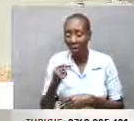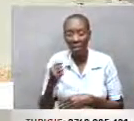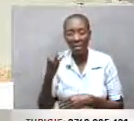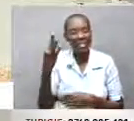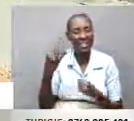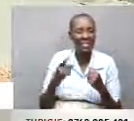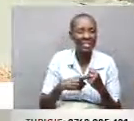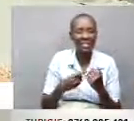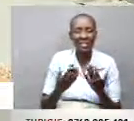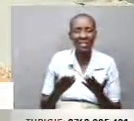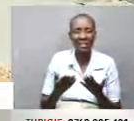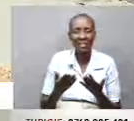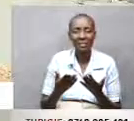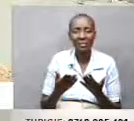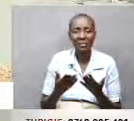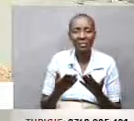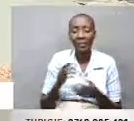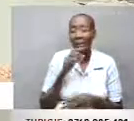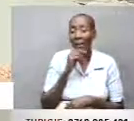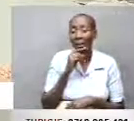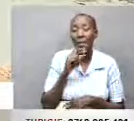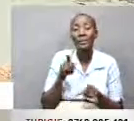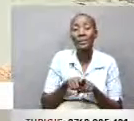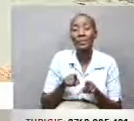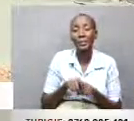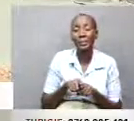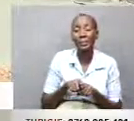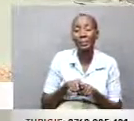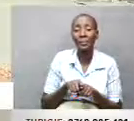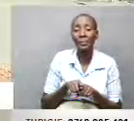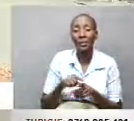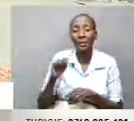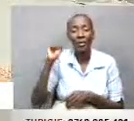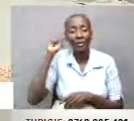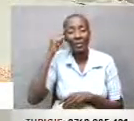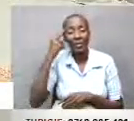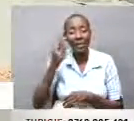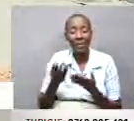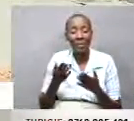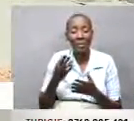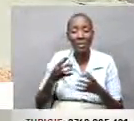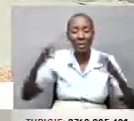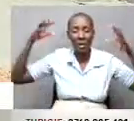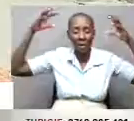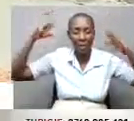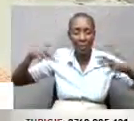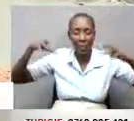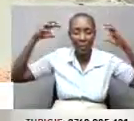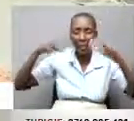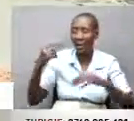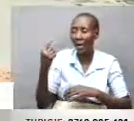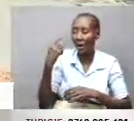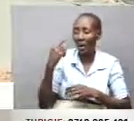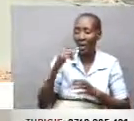36 years old na ni mwanaume. So tunadhani ile mvua ilinyesha juzi ndio imemteremsha